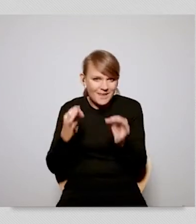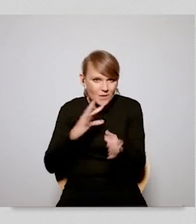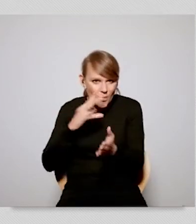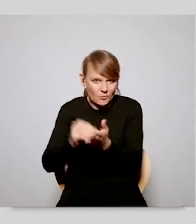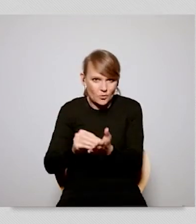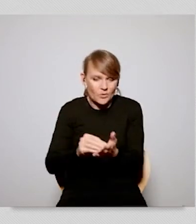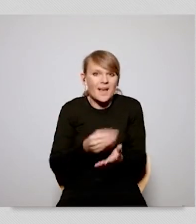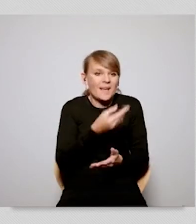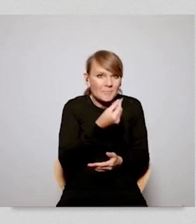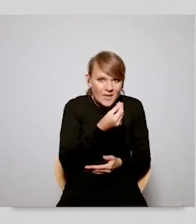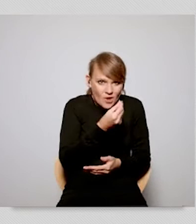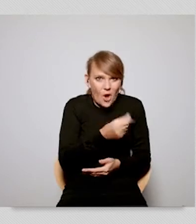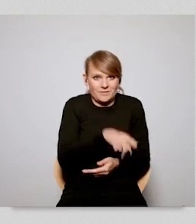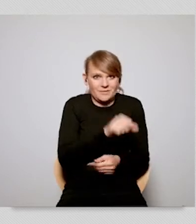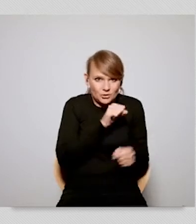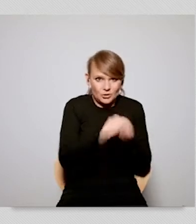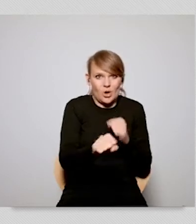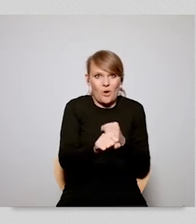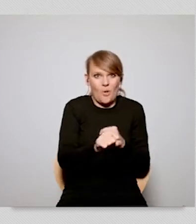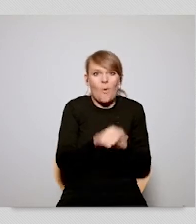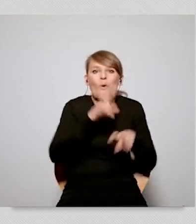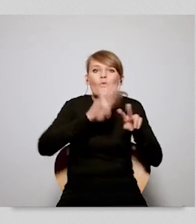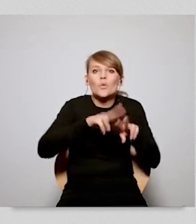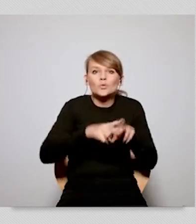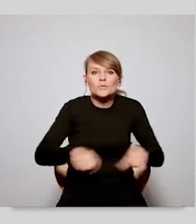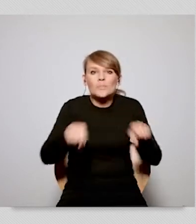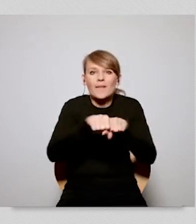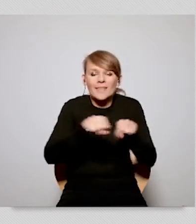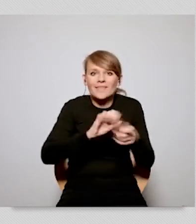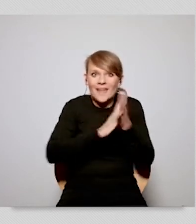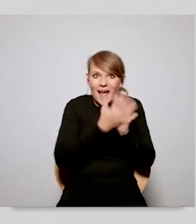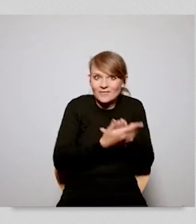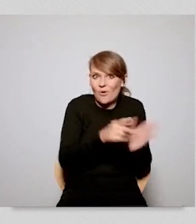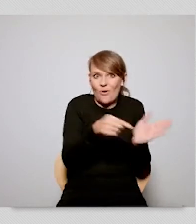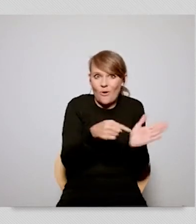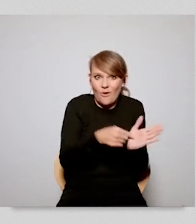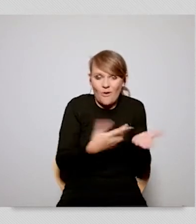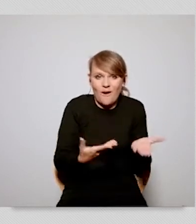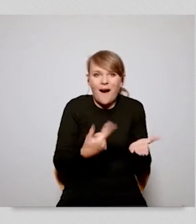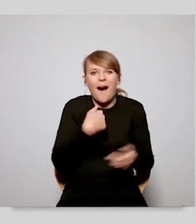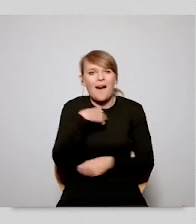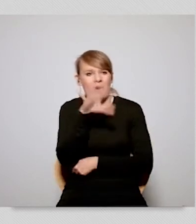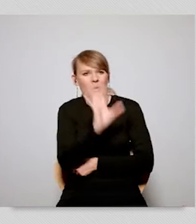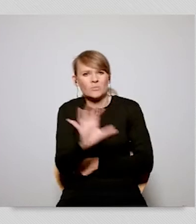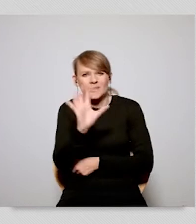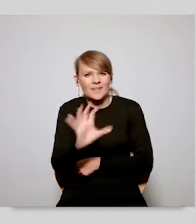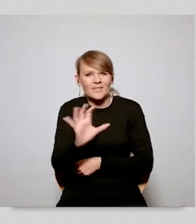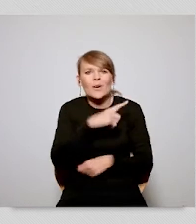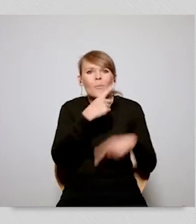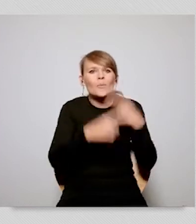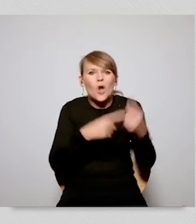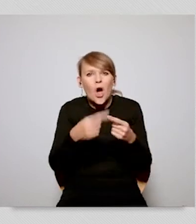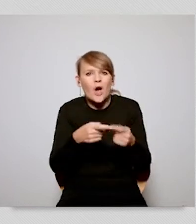dyspozycji. Właśnie ten Fundusz Sprawiedliwej Transformacji. No i ja obserwuję, jak wygląda źle ten proces